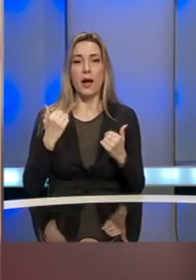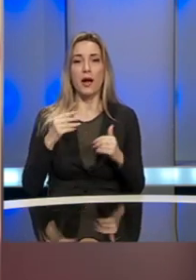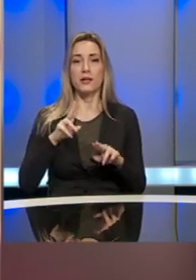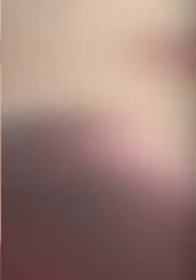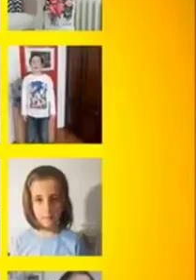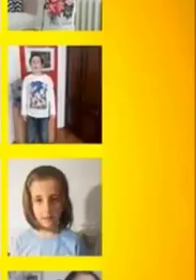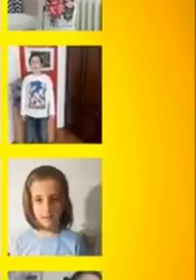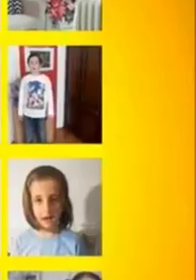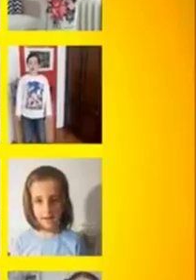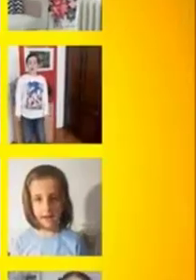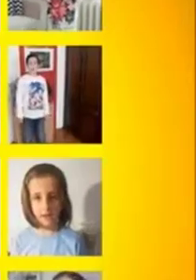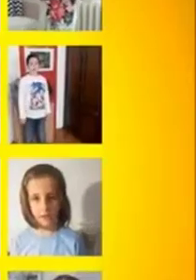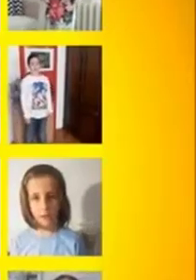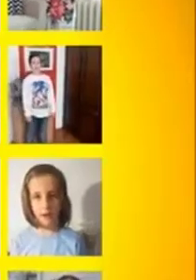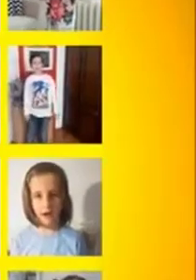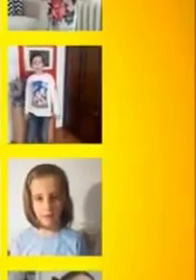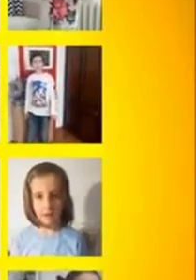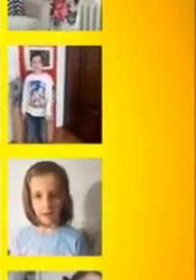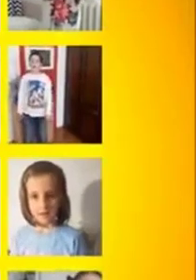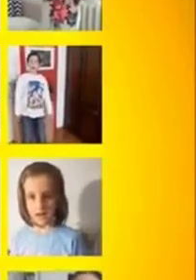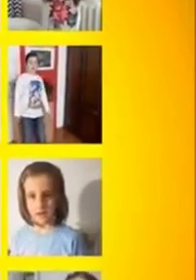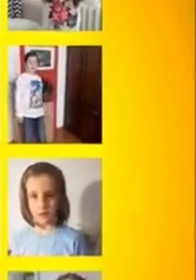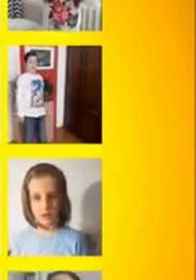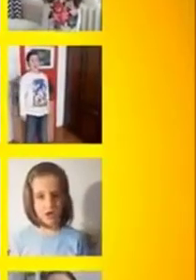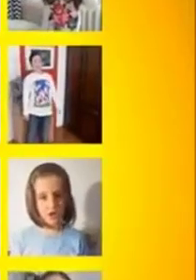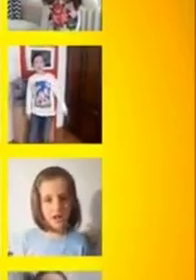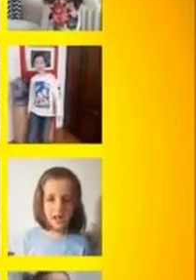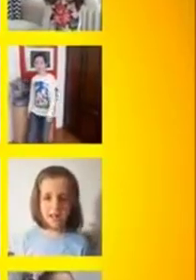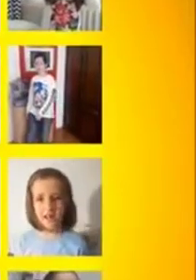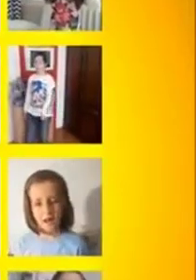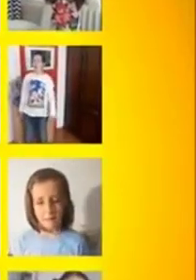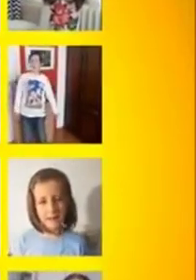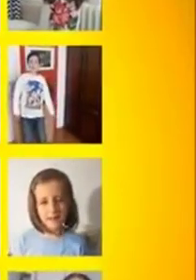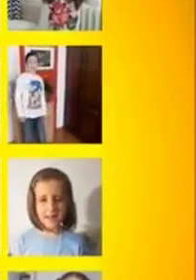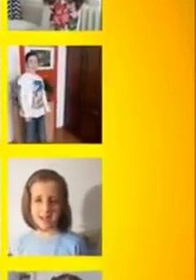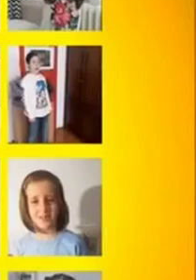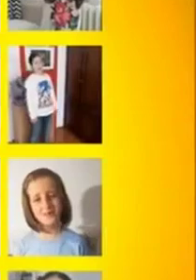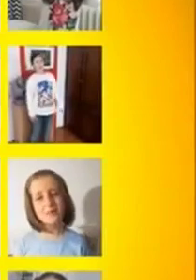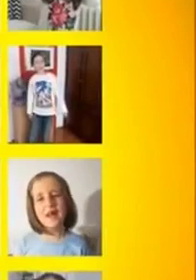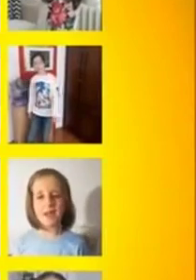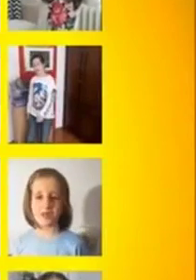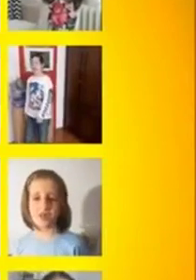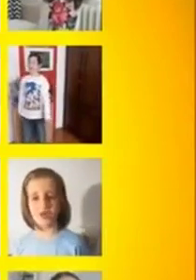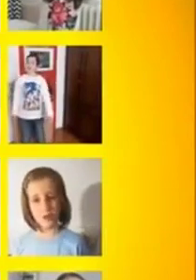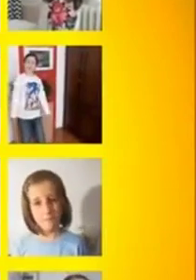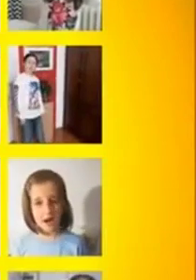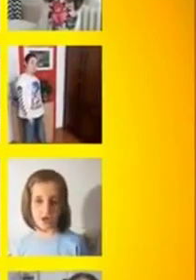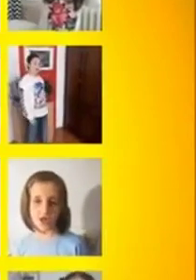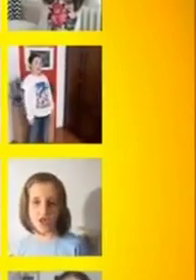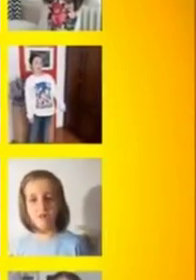kuće. Bitna je ljubav, na njoj ne štedi. Bitne su riječi